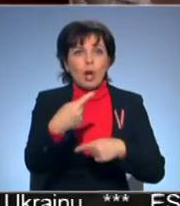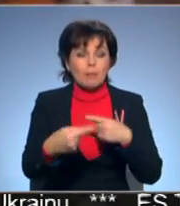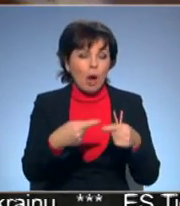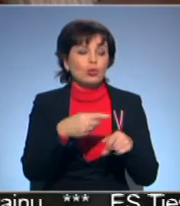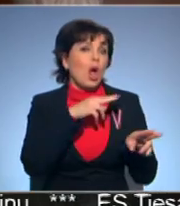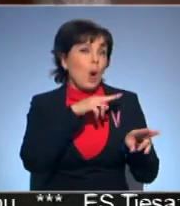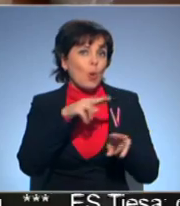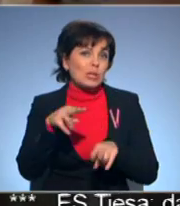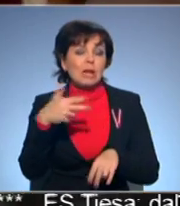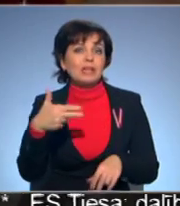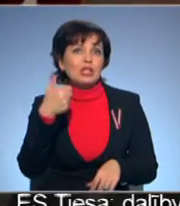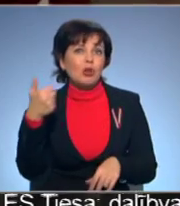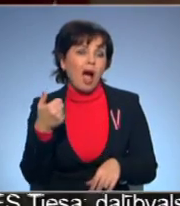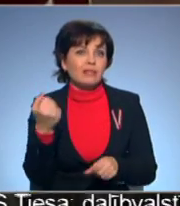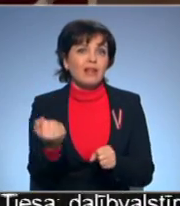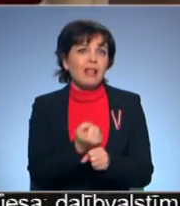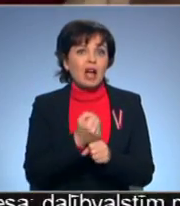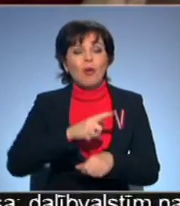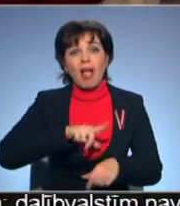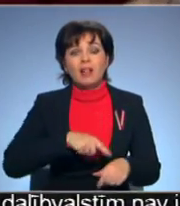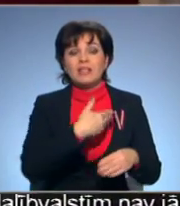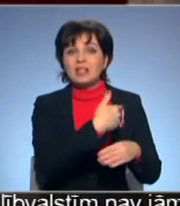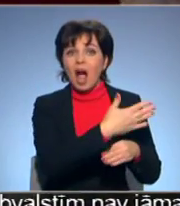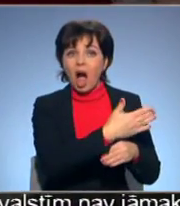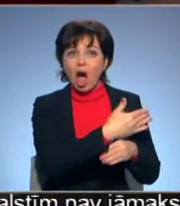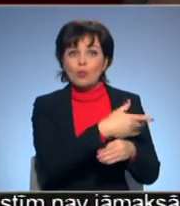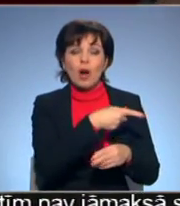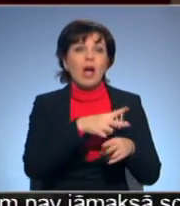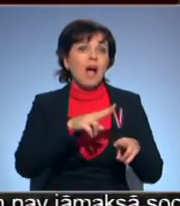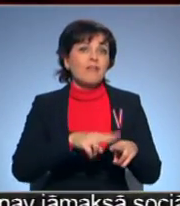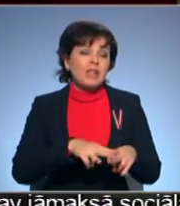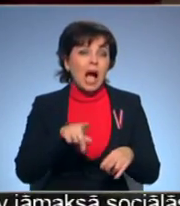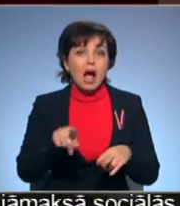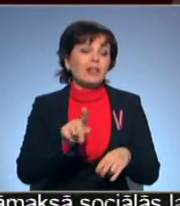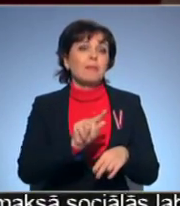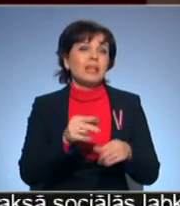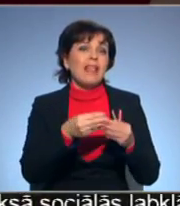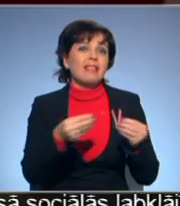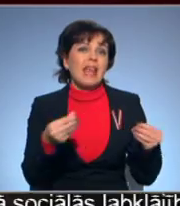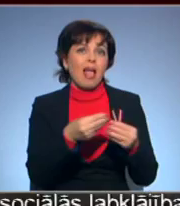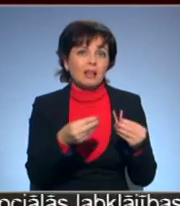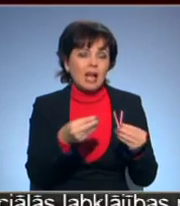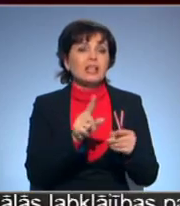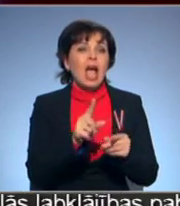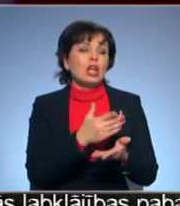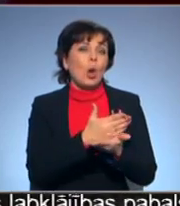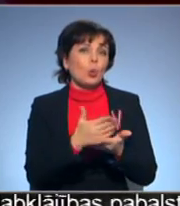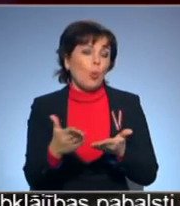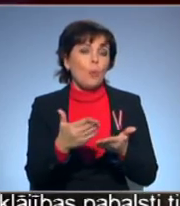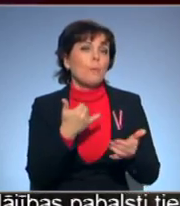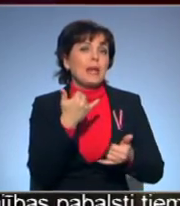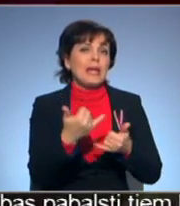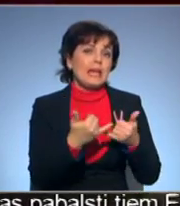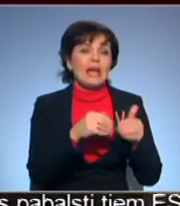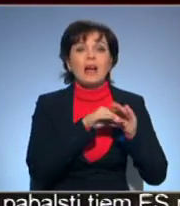uzlūko 30. Gados darināto Latvijas karogu, kas vietām jau laika zoba dilināts, joprojām tiek rūpīgi glabāts.